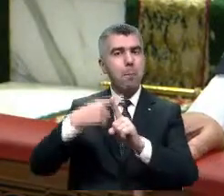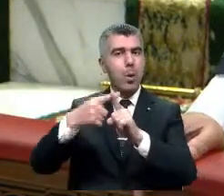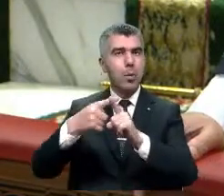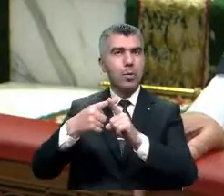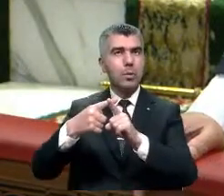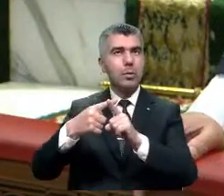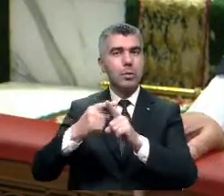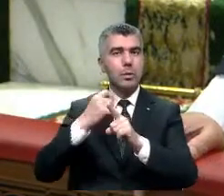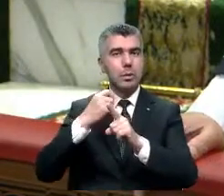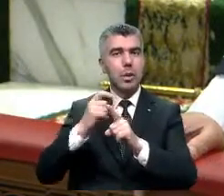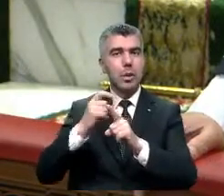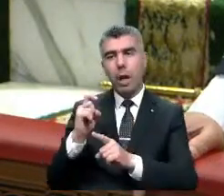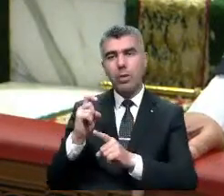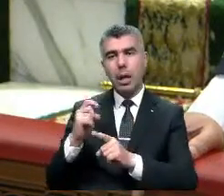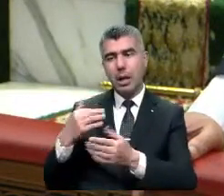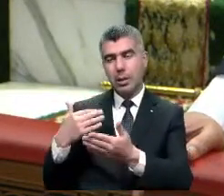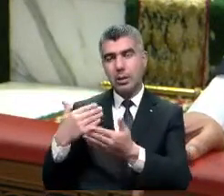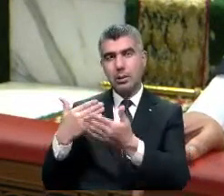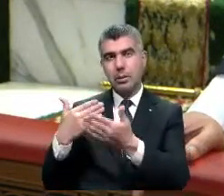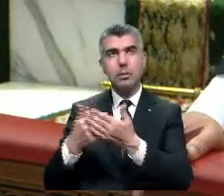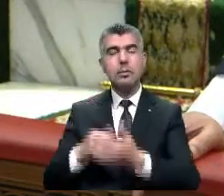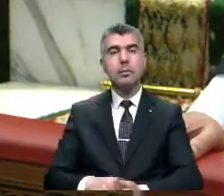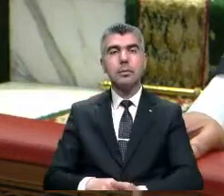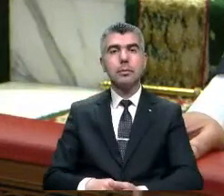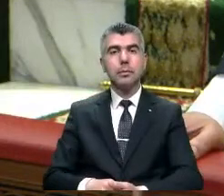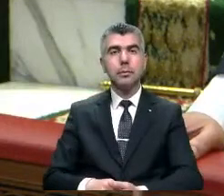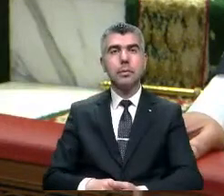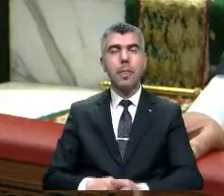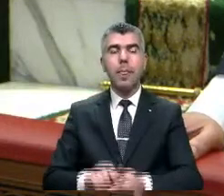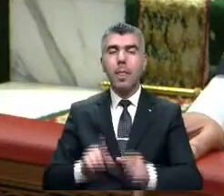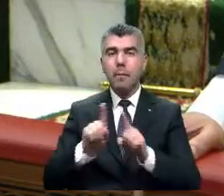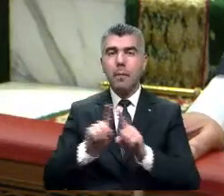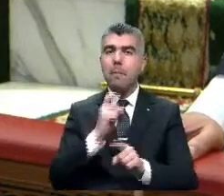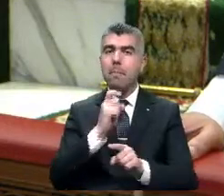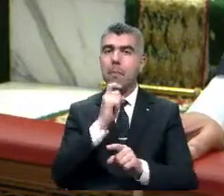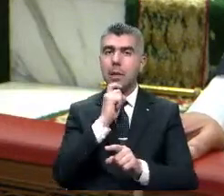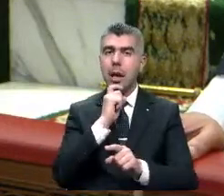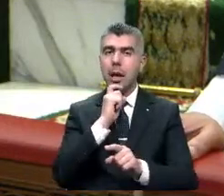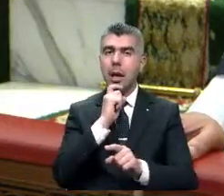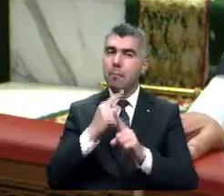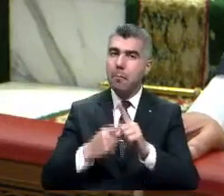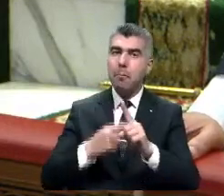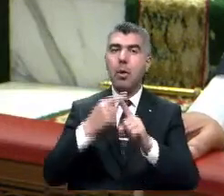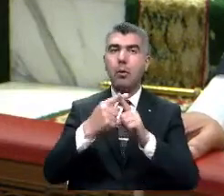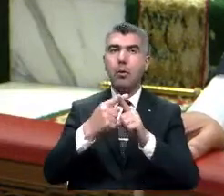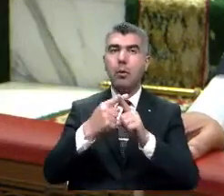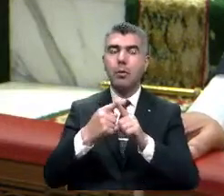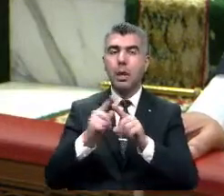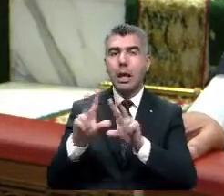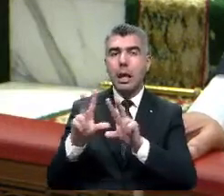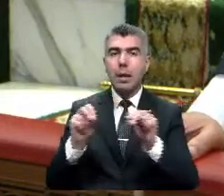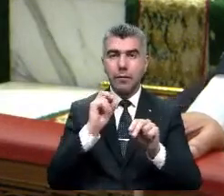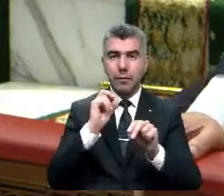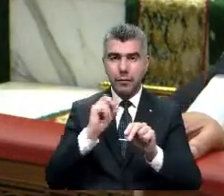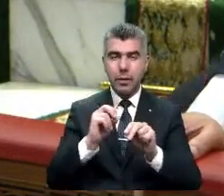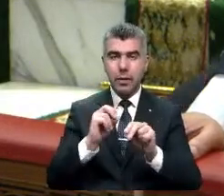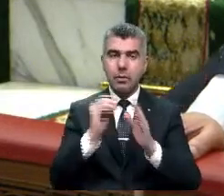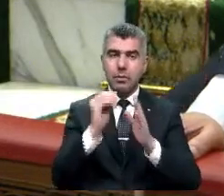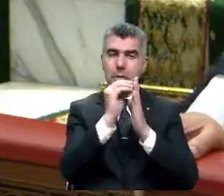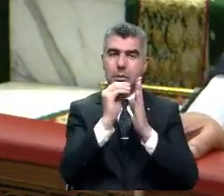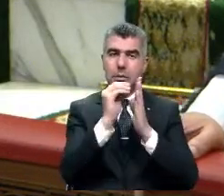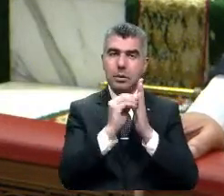خلال الاشهر الاخيره رغم انها لا زالت مرتفعه مقارنه مع الاهداف